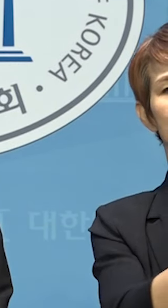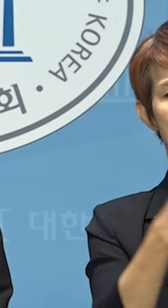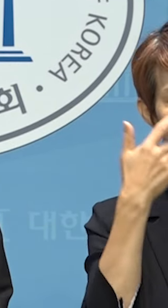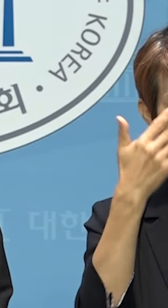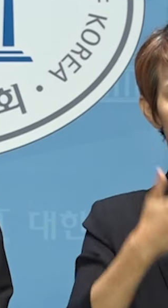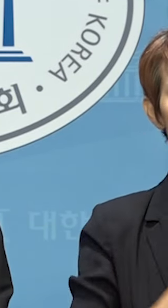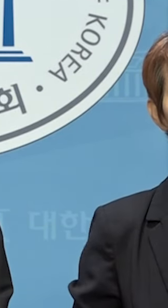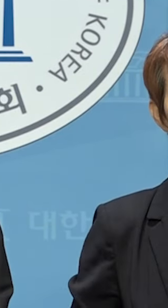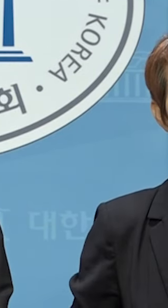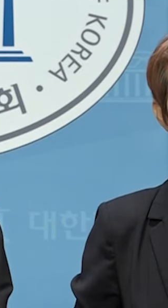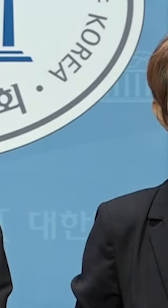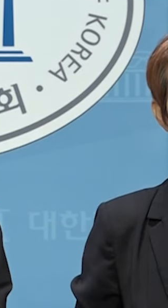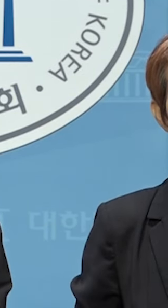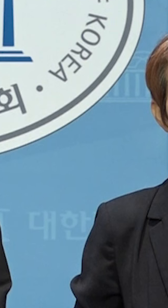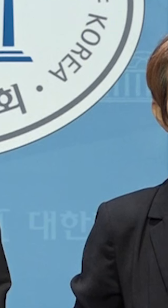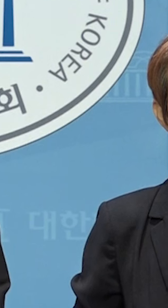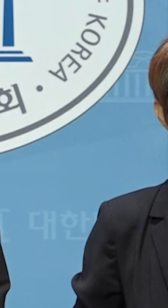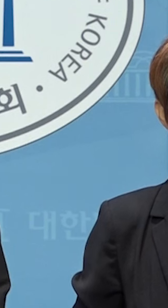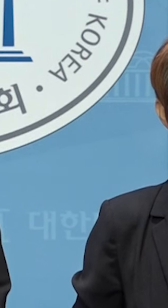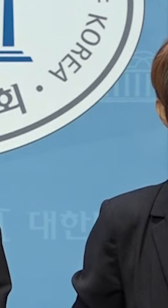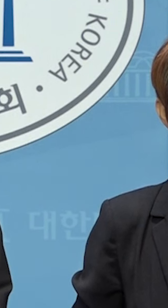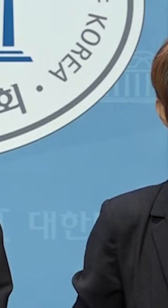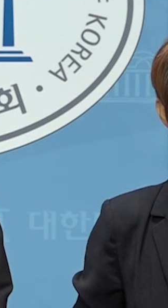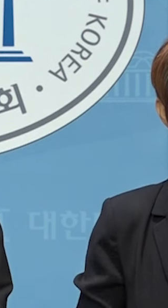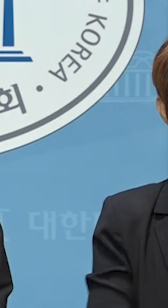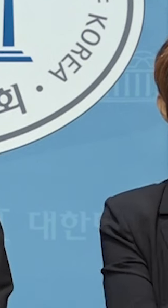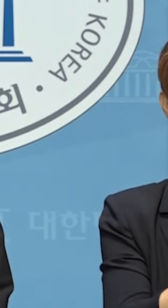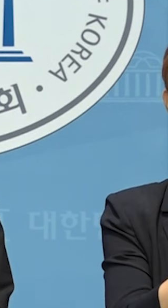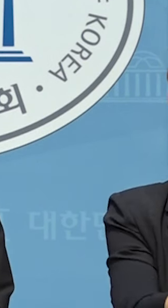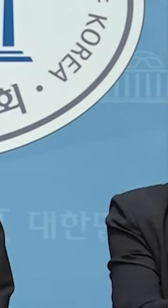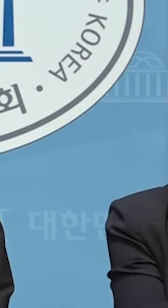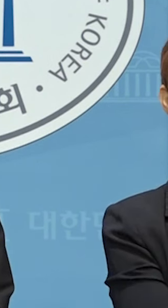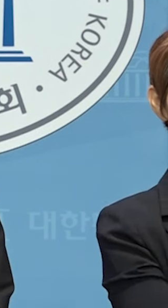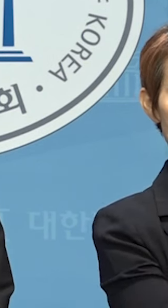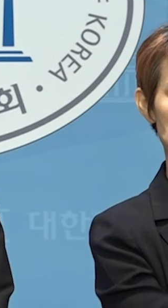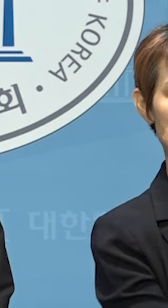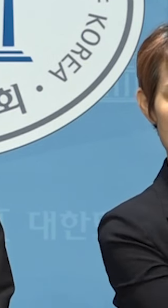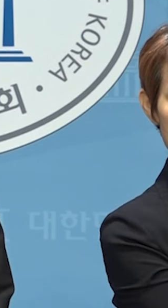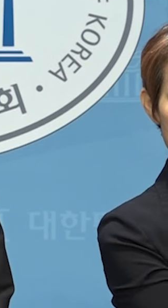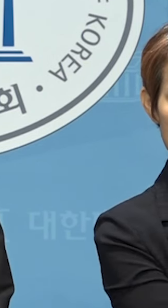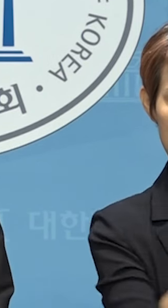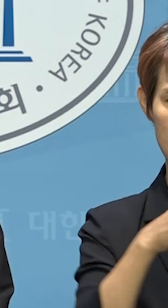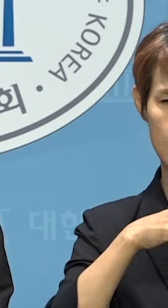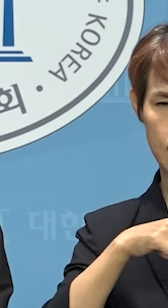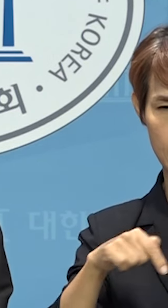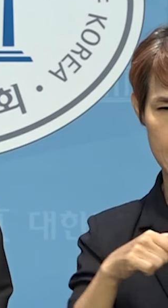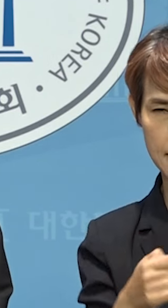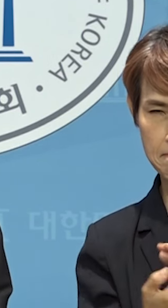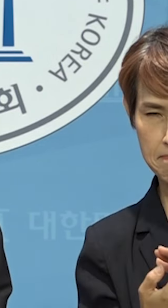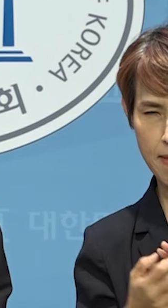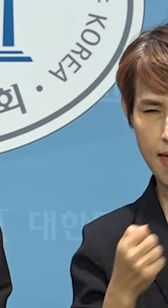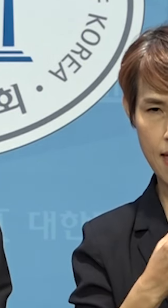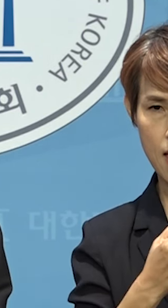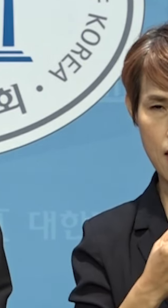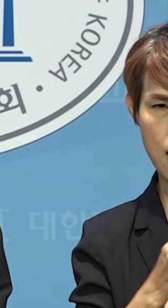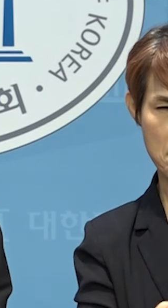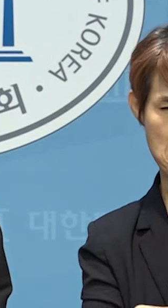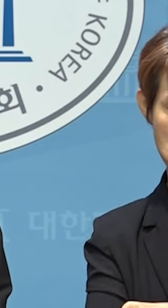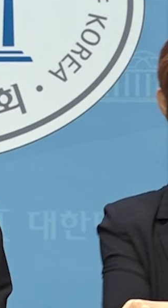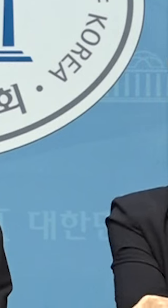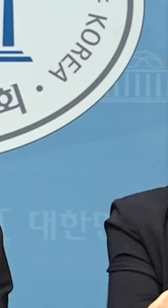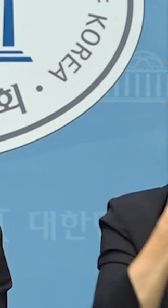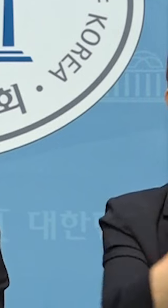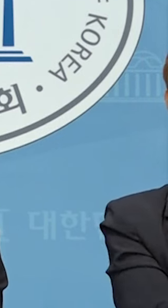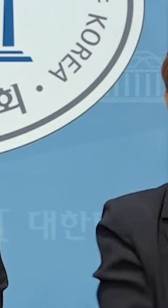모르지 않습니다 당대표 방탄과 약에만 골몰하여 폭주하는 민주당을